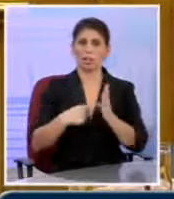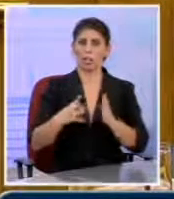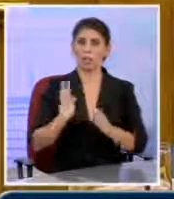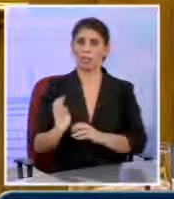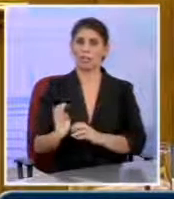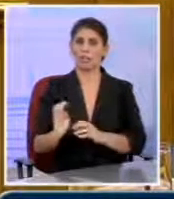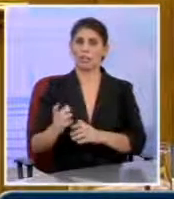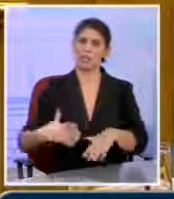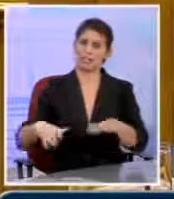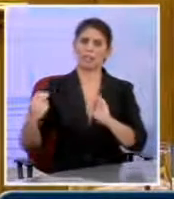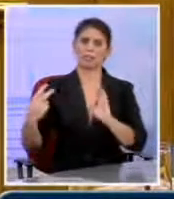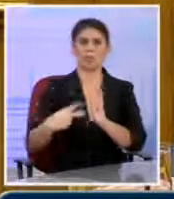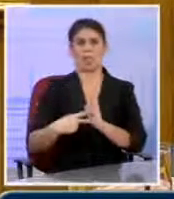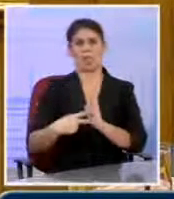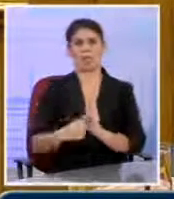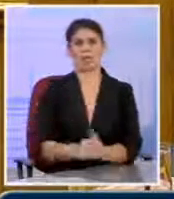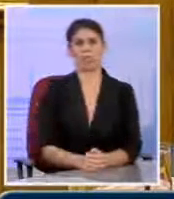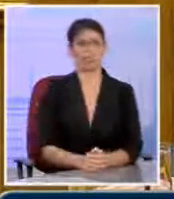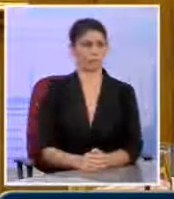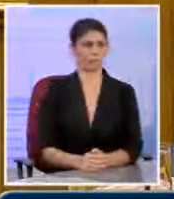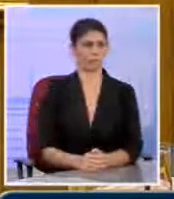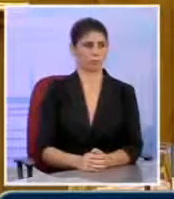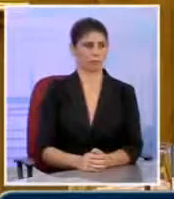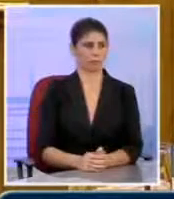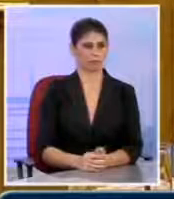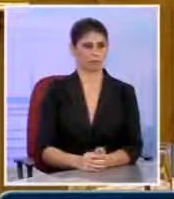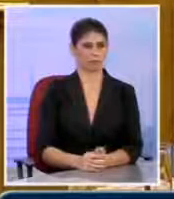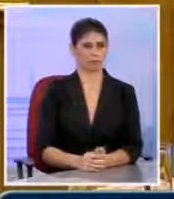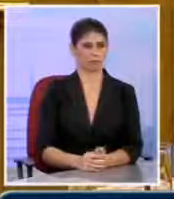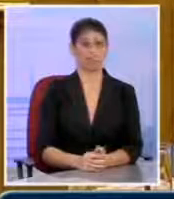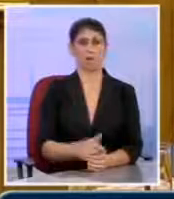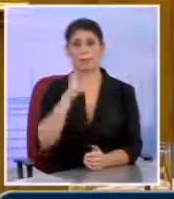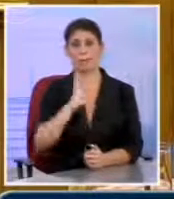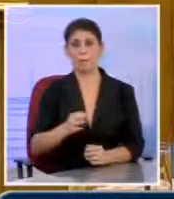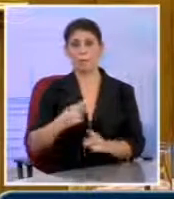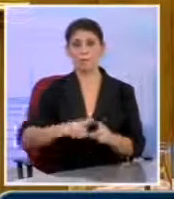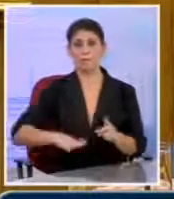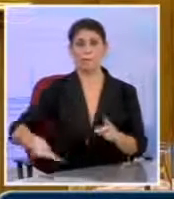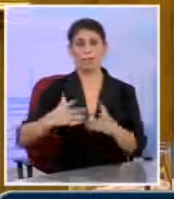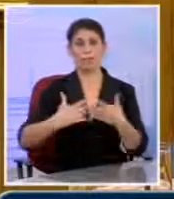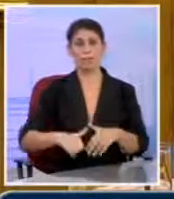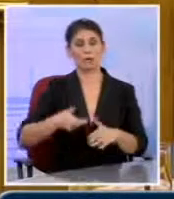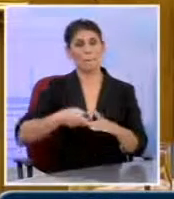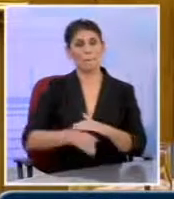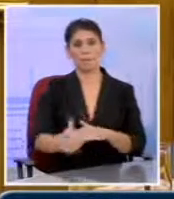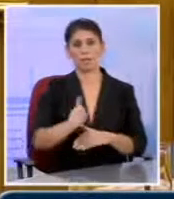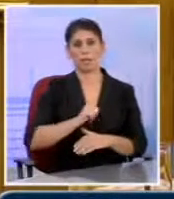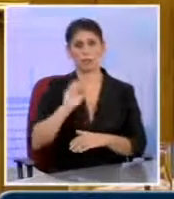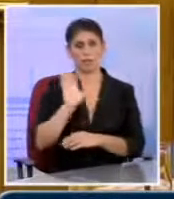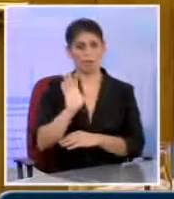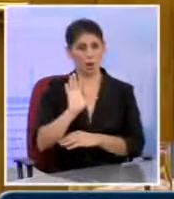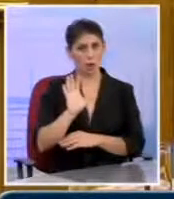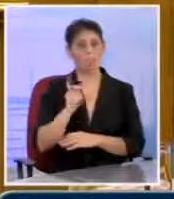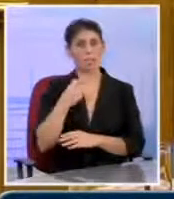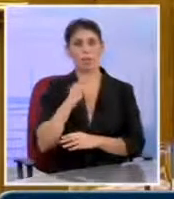πρώτα χρόνια της δεκαετίας του 2000. Στην πραγματικότητα στην Ελλάδα λειτουργήσε μέσω της ιδιωτικής τηλεόρασης αλλά και